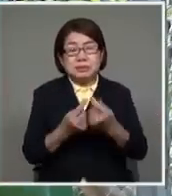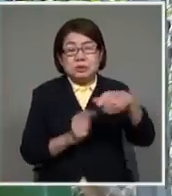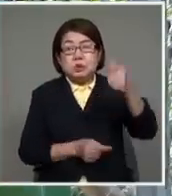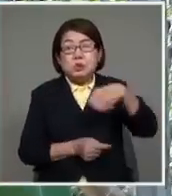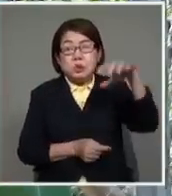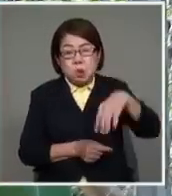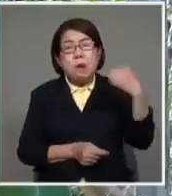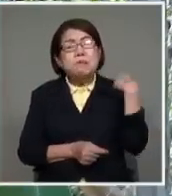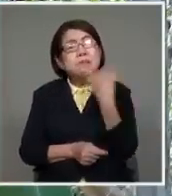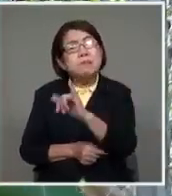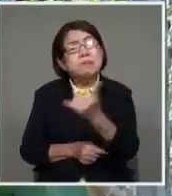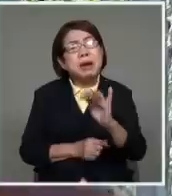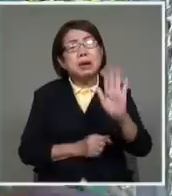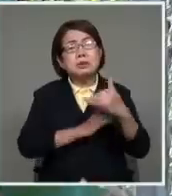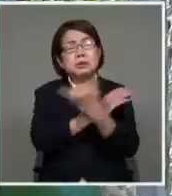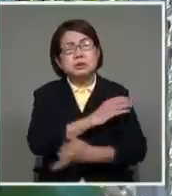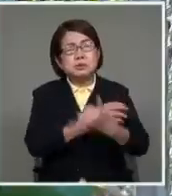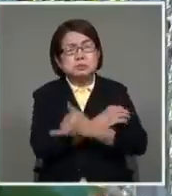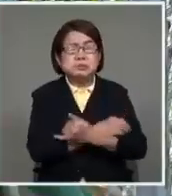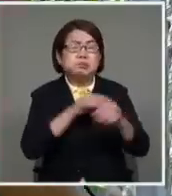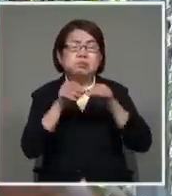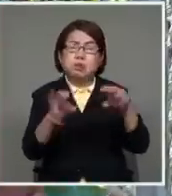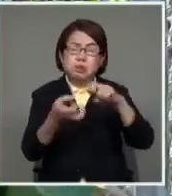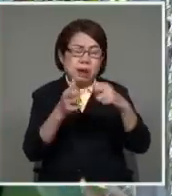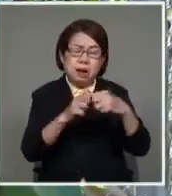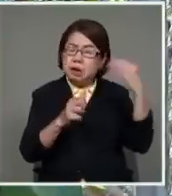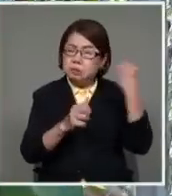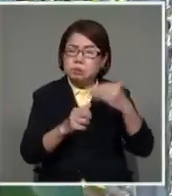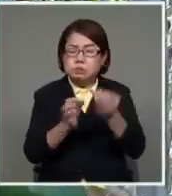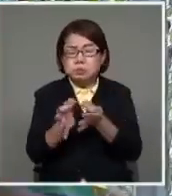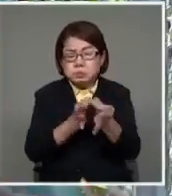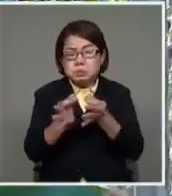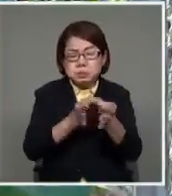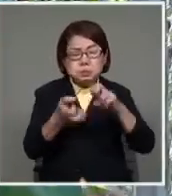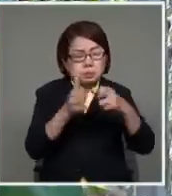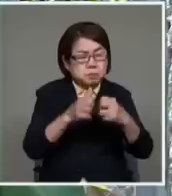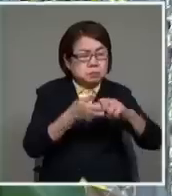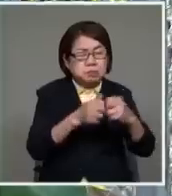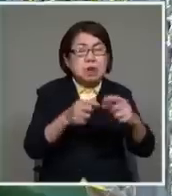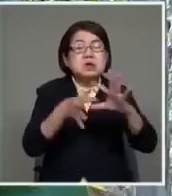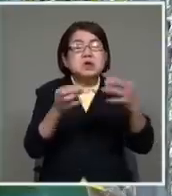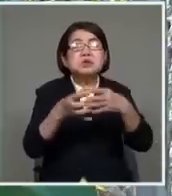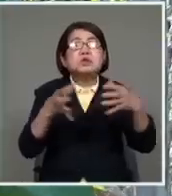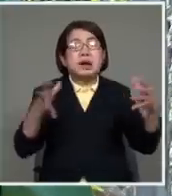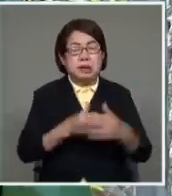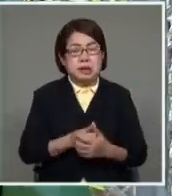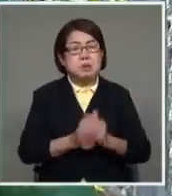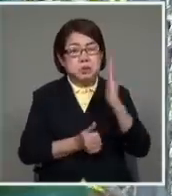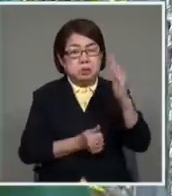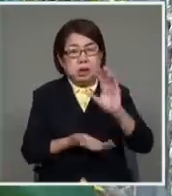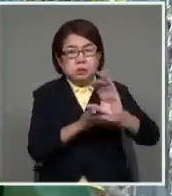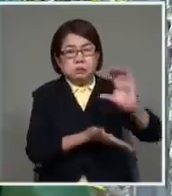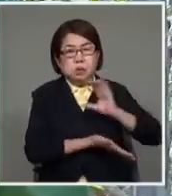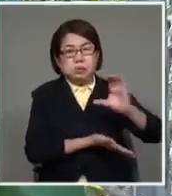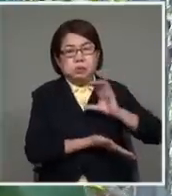องค์กรที่ต่างประเทศอ่ะชอบสร้างปัญหาที่แจ้งปัญหาอะไรทำให้มันเป็นเรื่องใหญ่เพื่อที่จะได้หางบให้